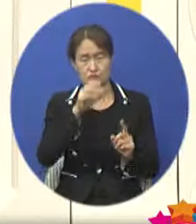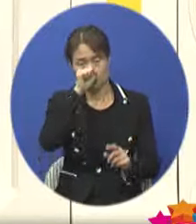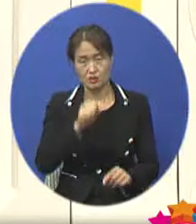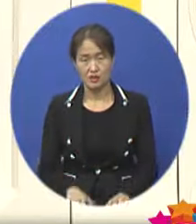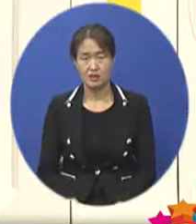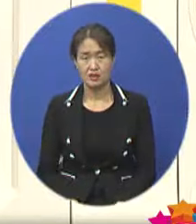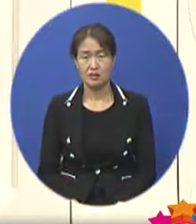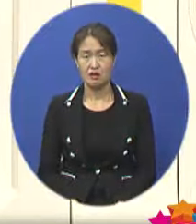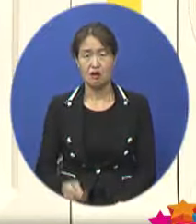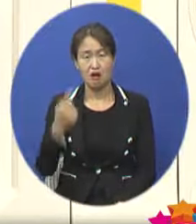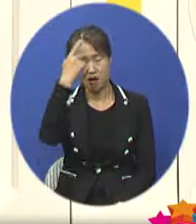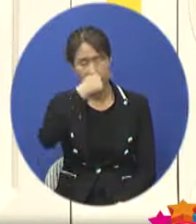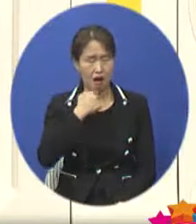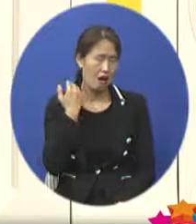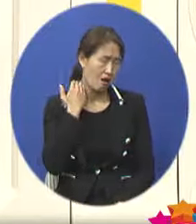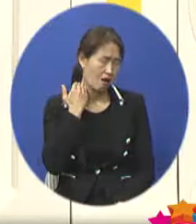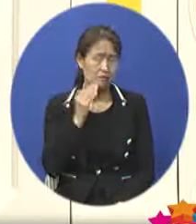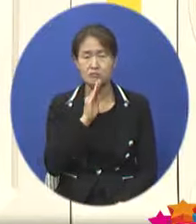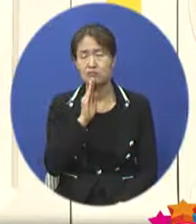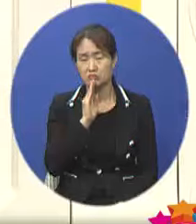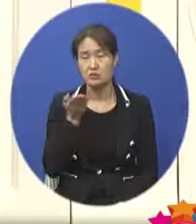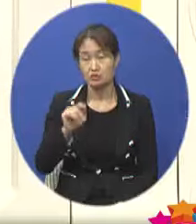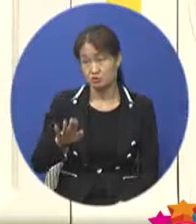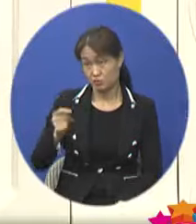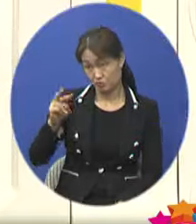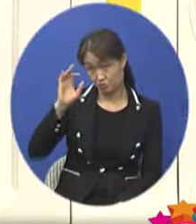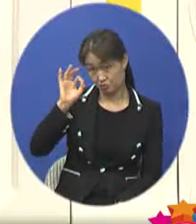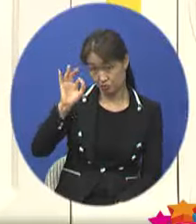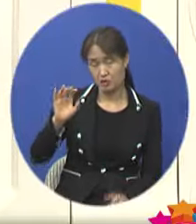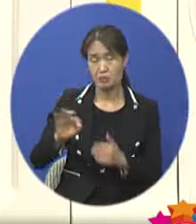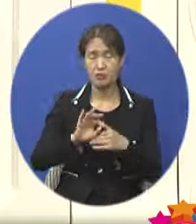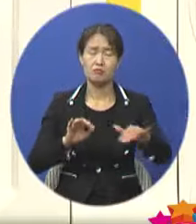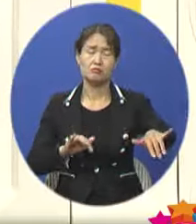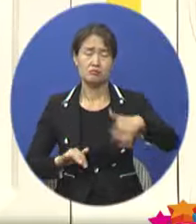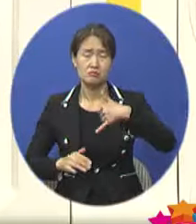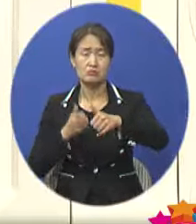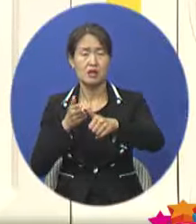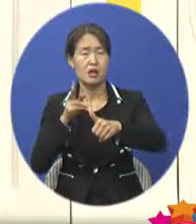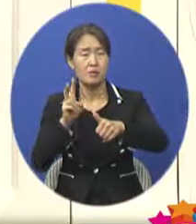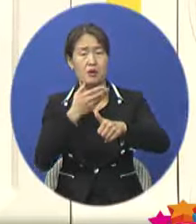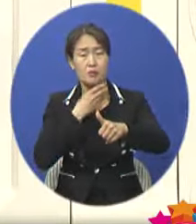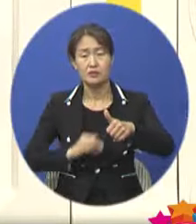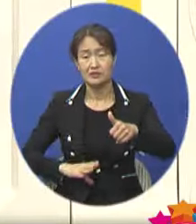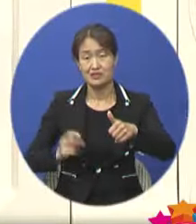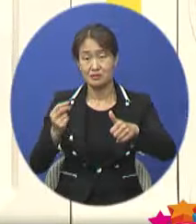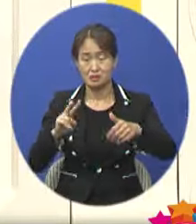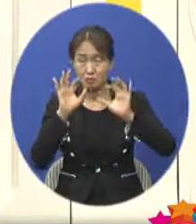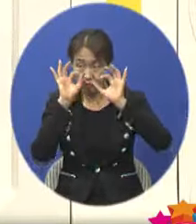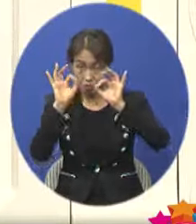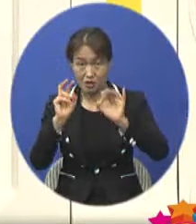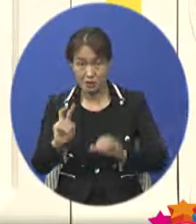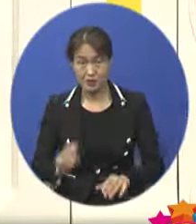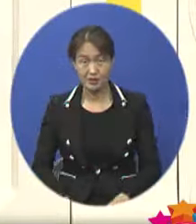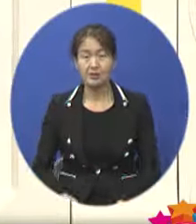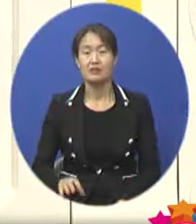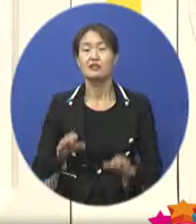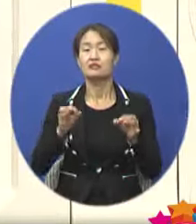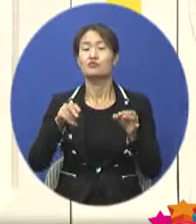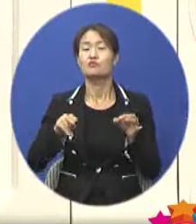되네. 얼굴은 못 봤는데. 네, 갑자기. 이제 방송 보고 계시면 예. 또 소식 좀 예. 전해주시고. 예. 아마 보시테이 방송은 보고 네. 있을 거예요. 네,